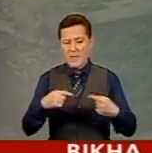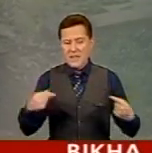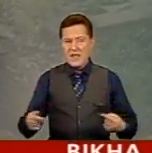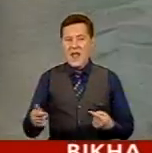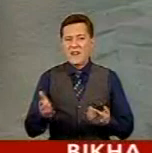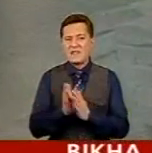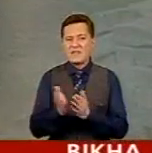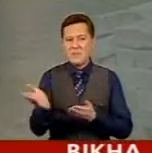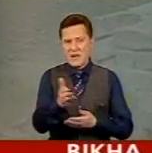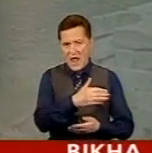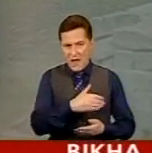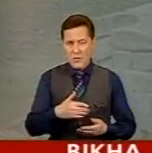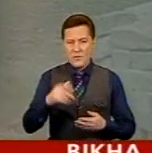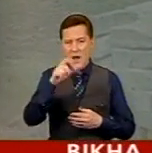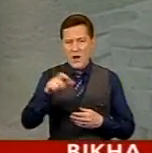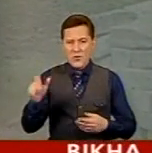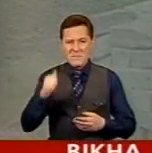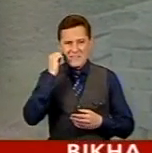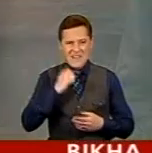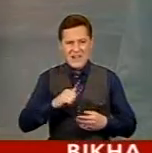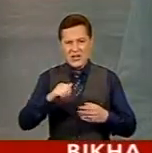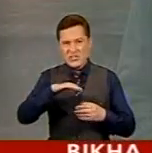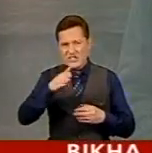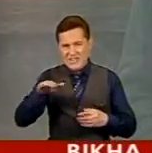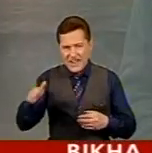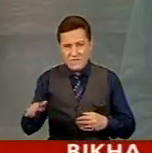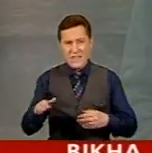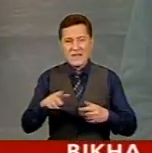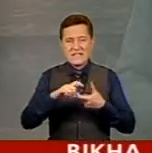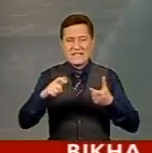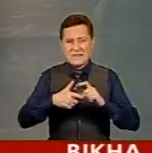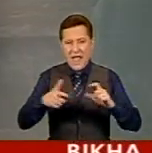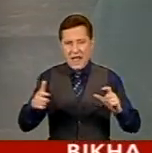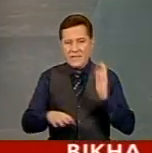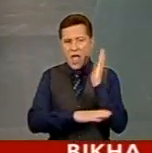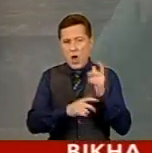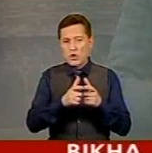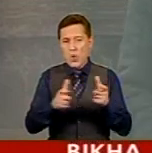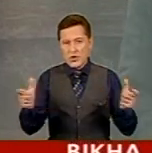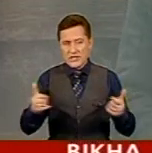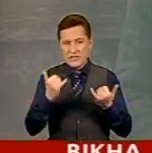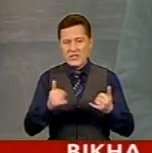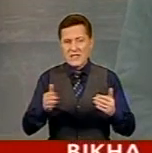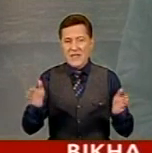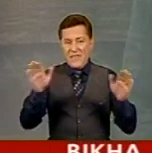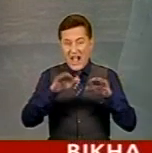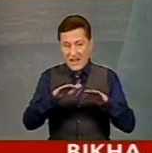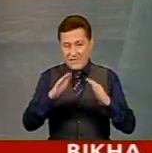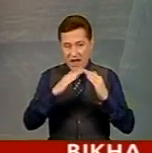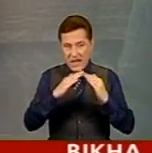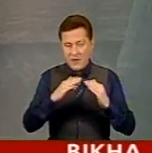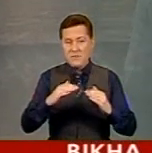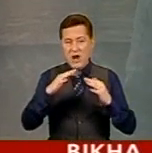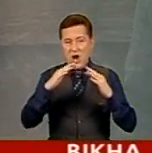людях. Згодиться і старий шифер, і цегла, і дошки. Зараз ми накриваємо шифером. Так, і вже можемо,